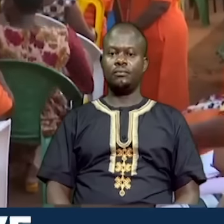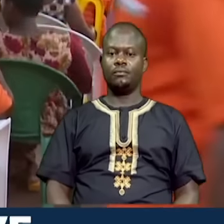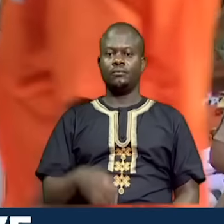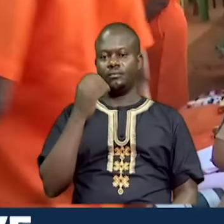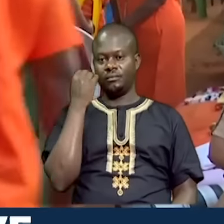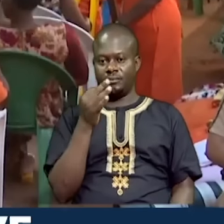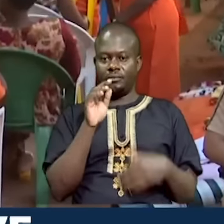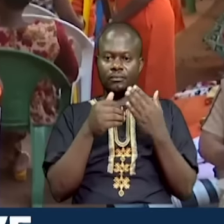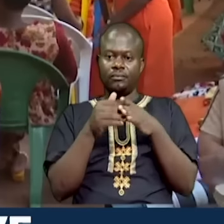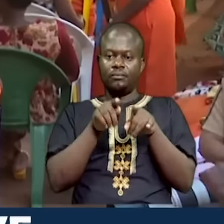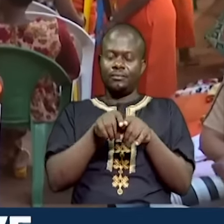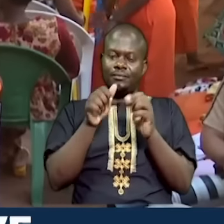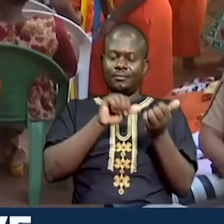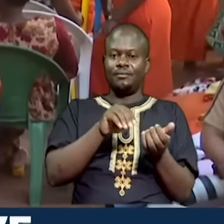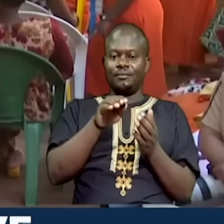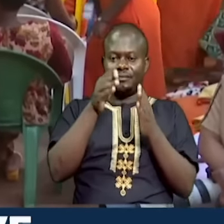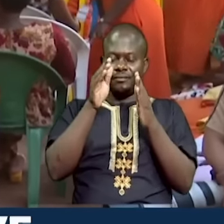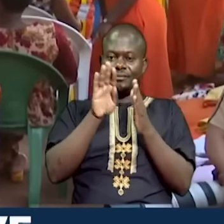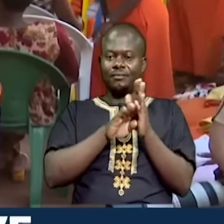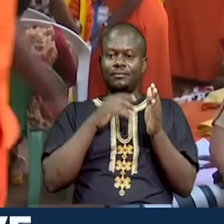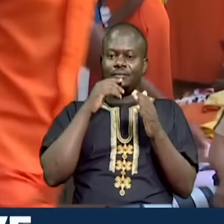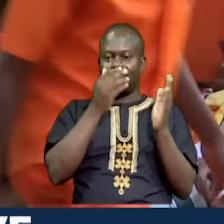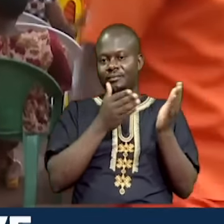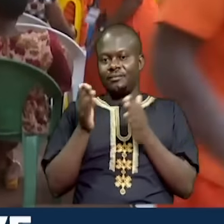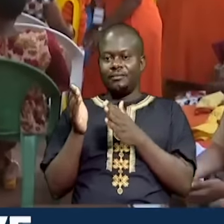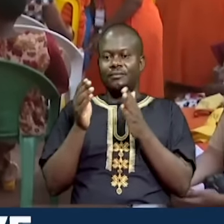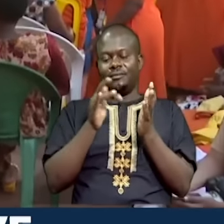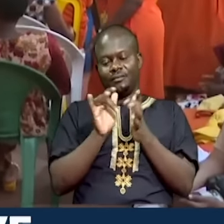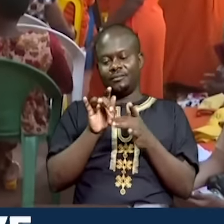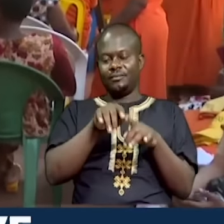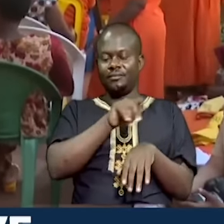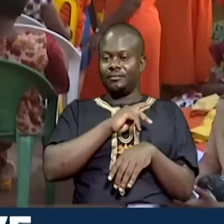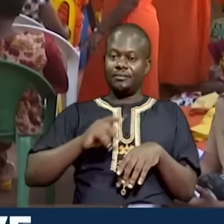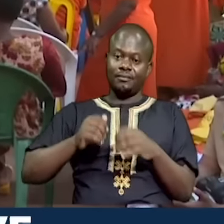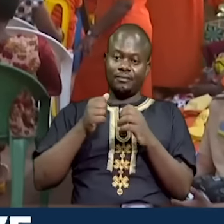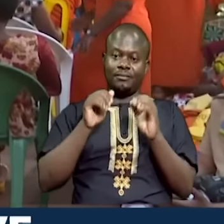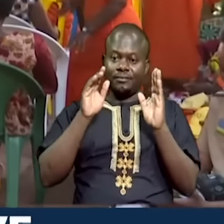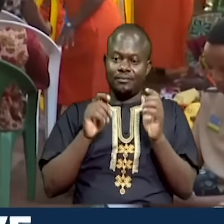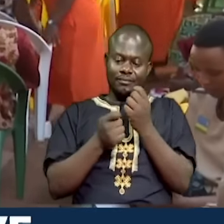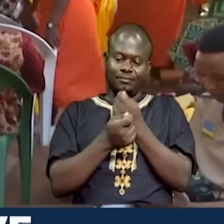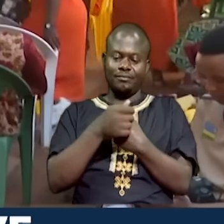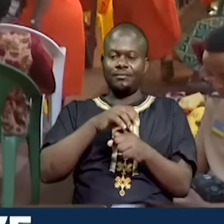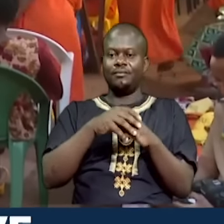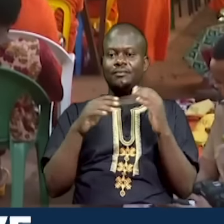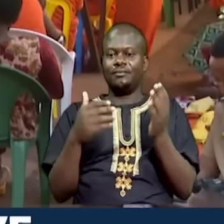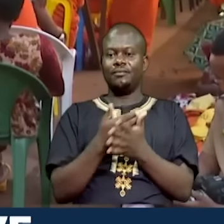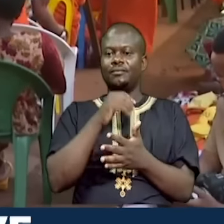babatijwe Bibiliya iravuga ngo umuntu wakiriye Yesu akamwakira nk'umwami n'umukiza we ababaye icyaremwe gisha abantu rero ntabwo bakwiye kubabona